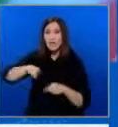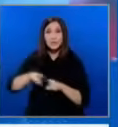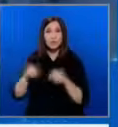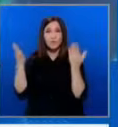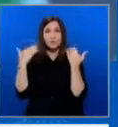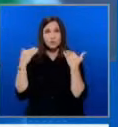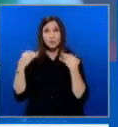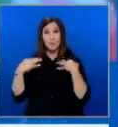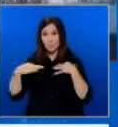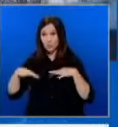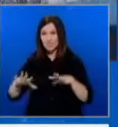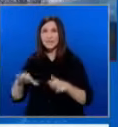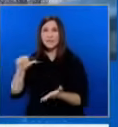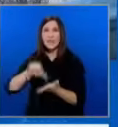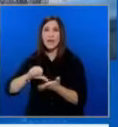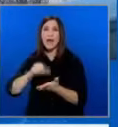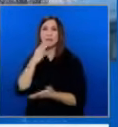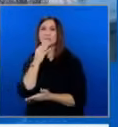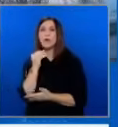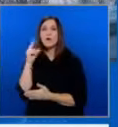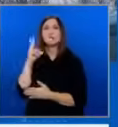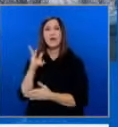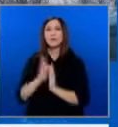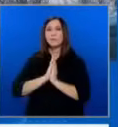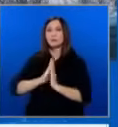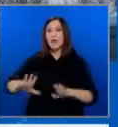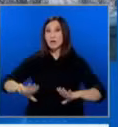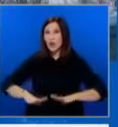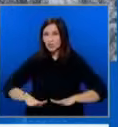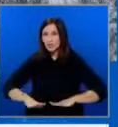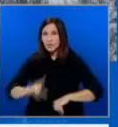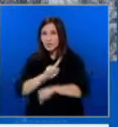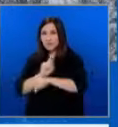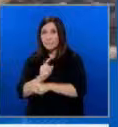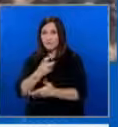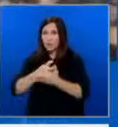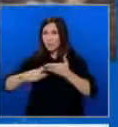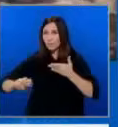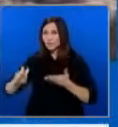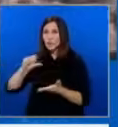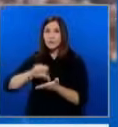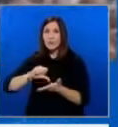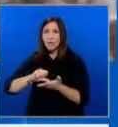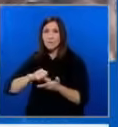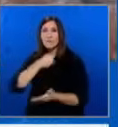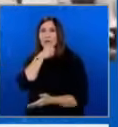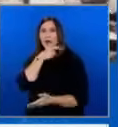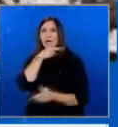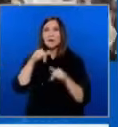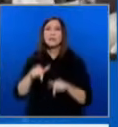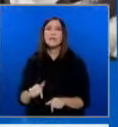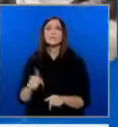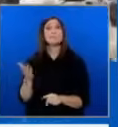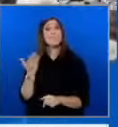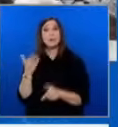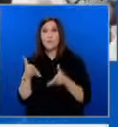също въздушните пространства на Иран и Израел. Франция призова гражданите си незабавно да напуснат Иран. В Катар